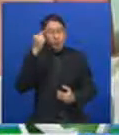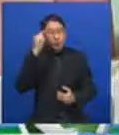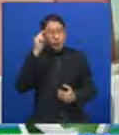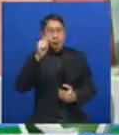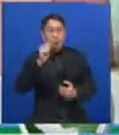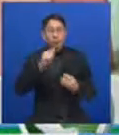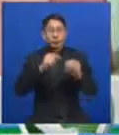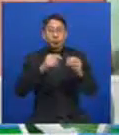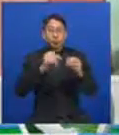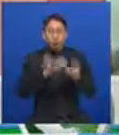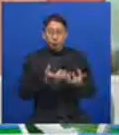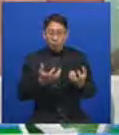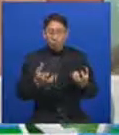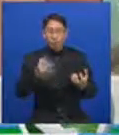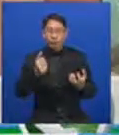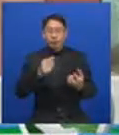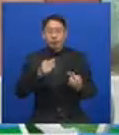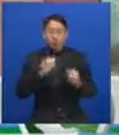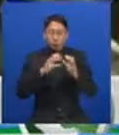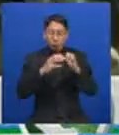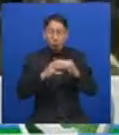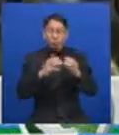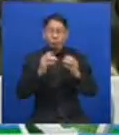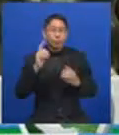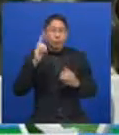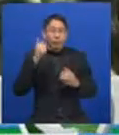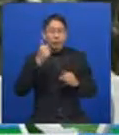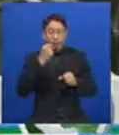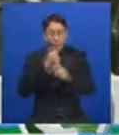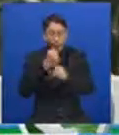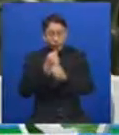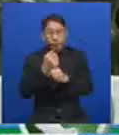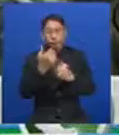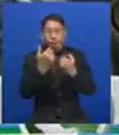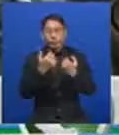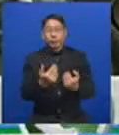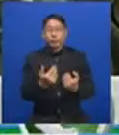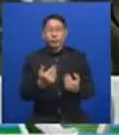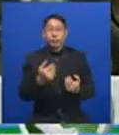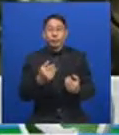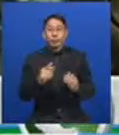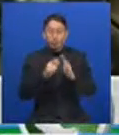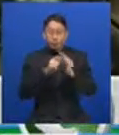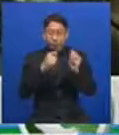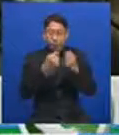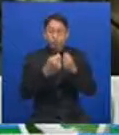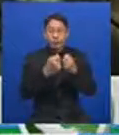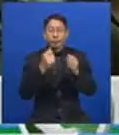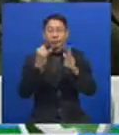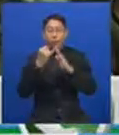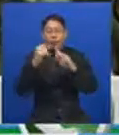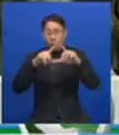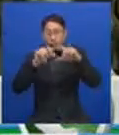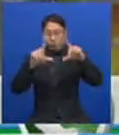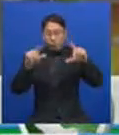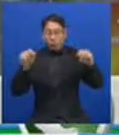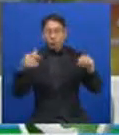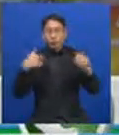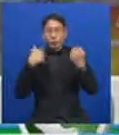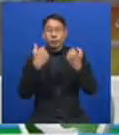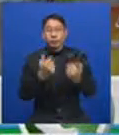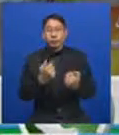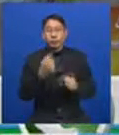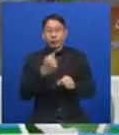องมณีของกลุ่มแม่บ้านเกษตรกรบ้านทรัพย์เจริญหมู่ที่9ตำบลซับไม้แดงอำเภอบึงสามพันจังหวัดเพชรบูรณ์